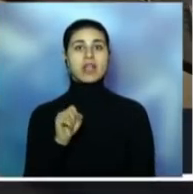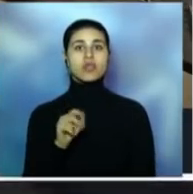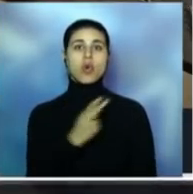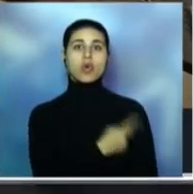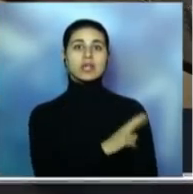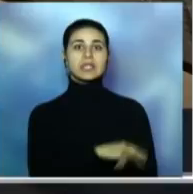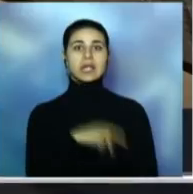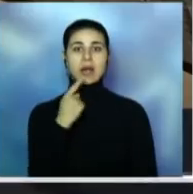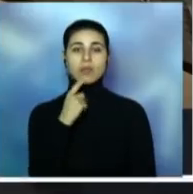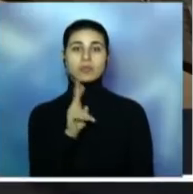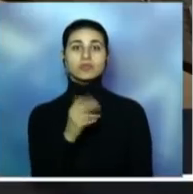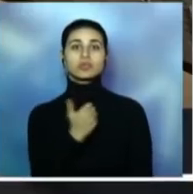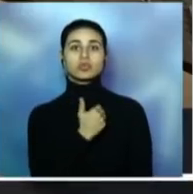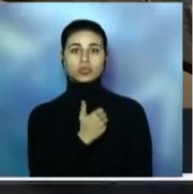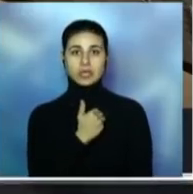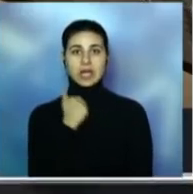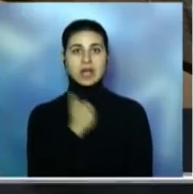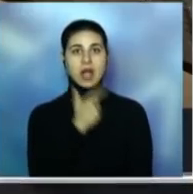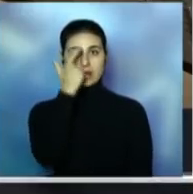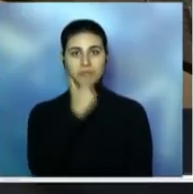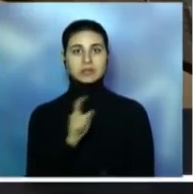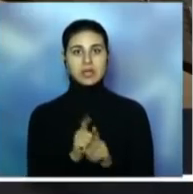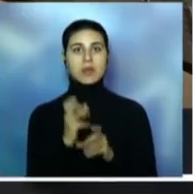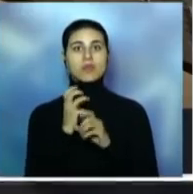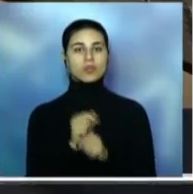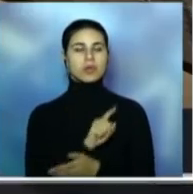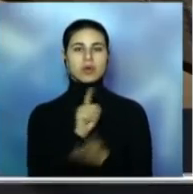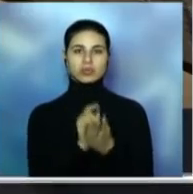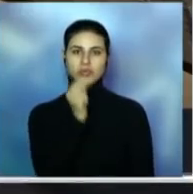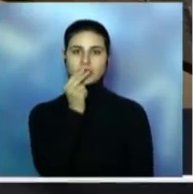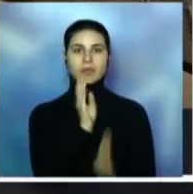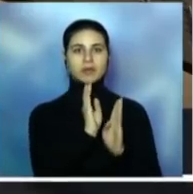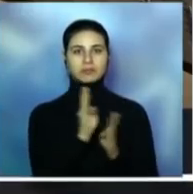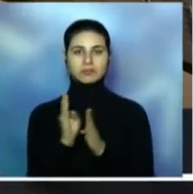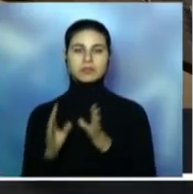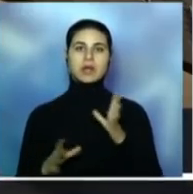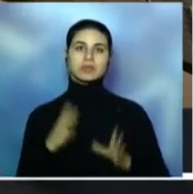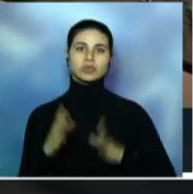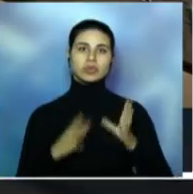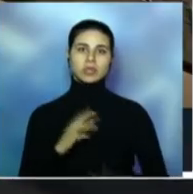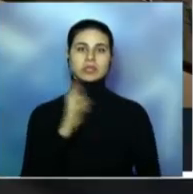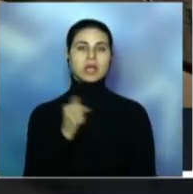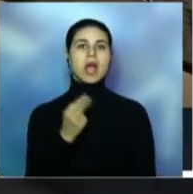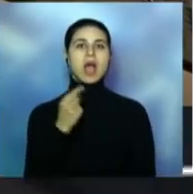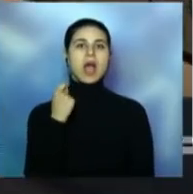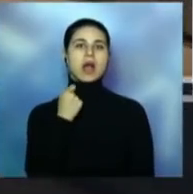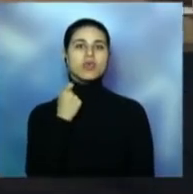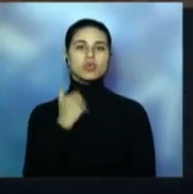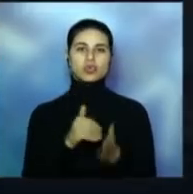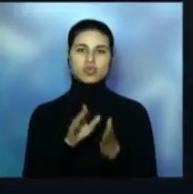ინფორმაციით, სასურველი შედეგის მისაღებად აუცილებელია წონის კონტროლი, ფიზიკური აქტივობა და ალკოჰოლზე უარის